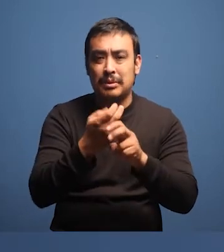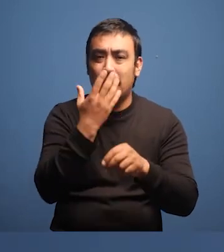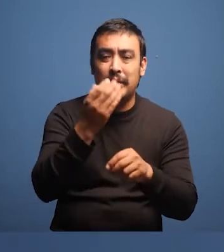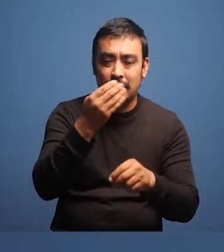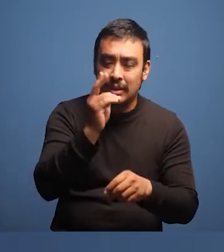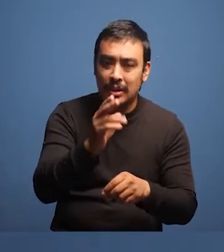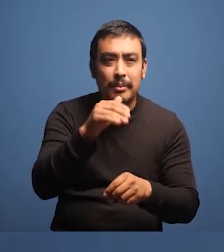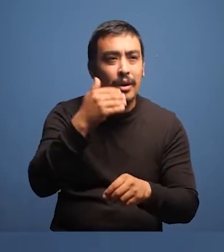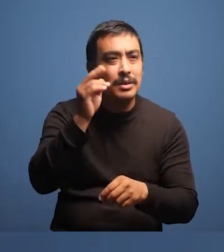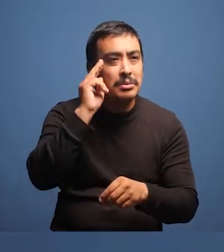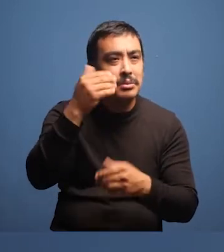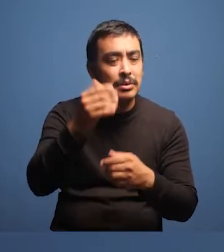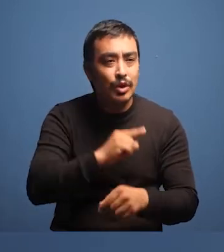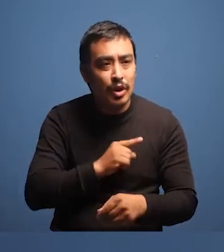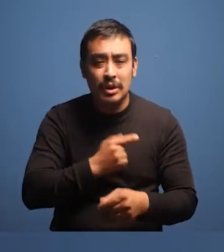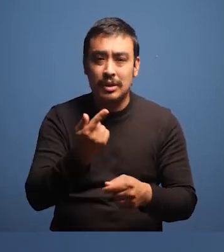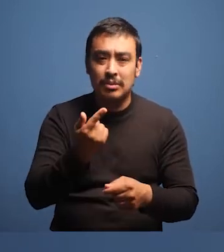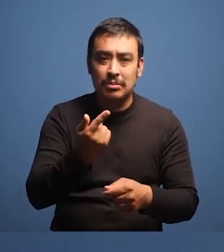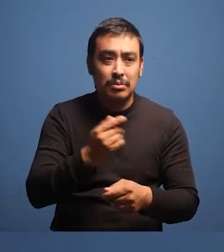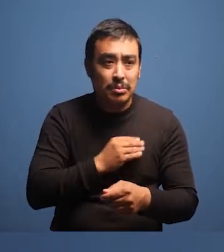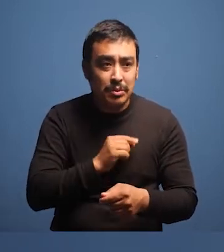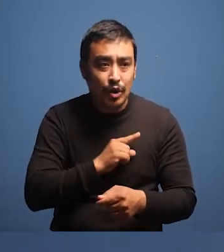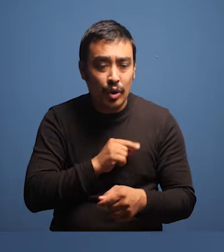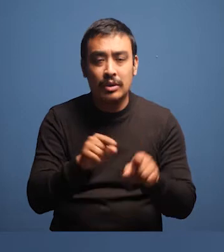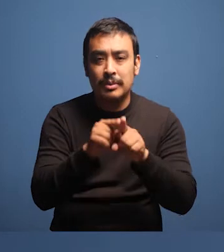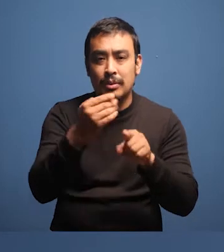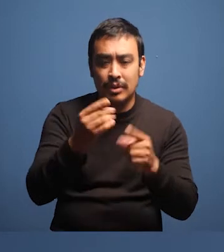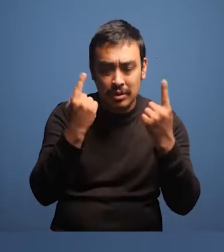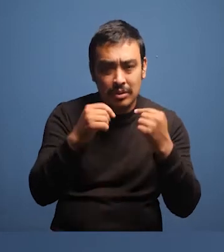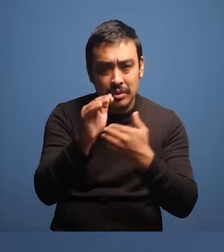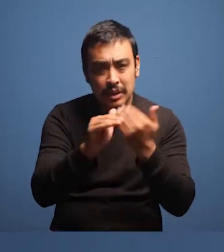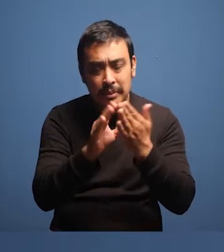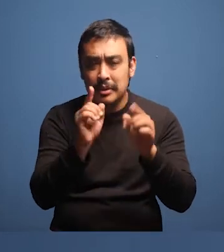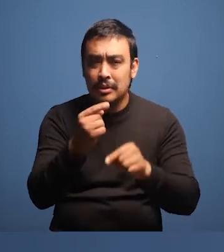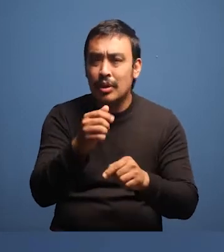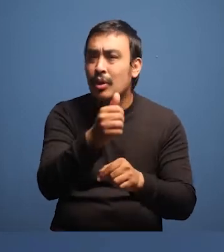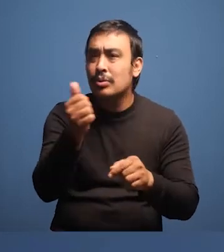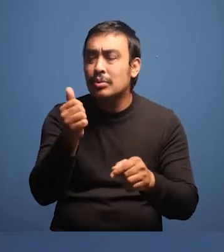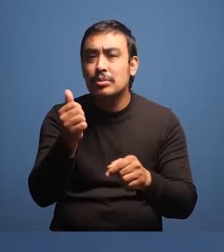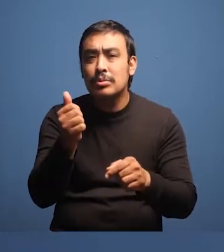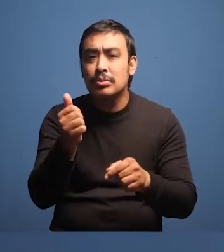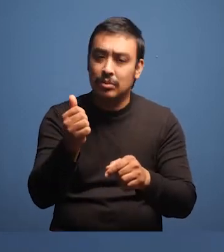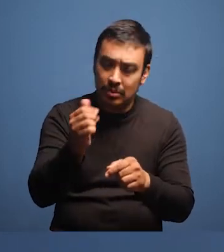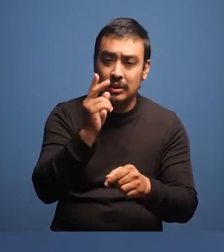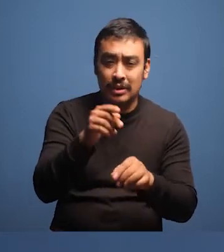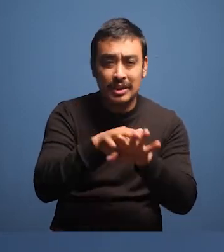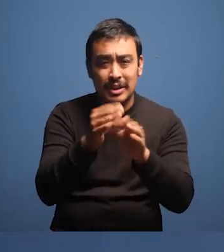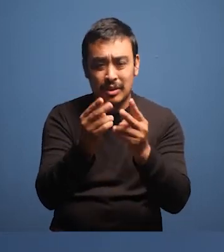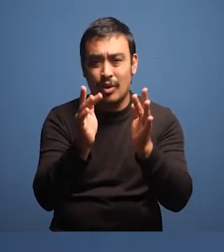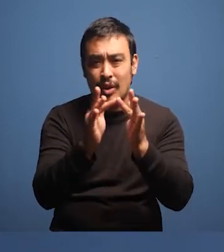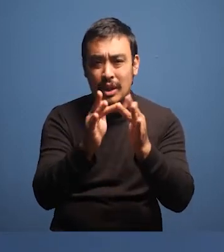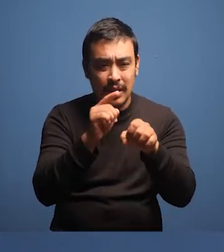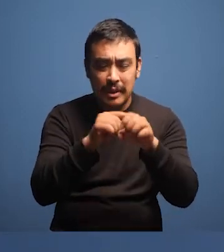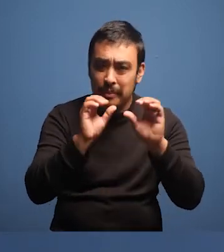उसलाई पछिसम्म पनि फियर हुने एङ्जाइटी हुने चाहिँ भइरहेको हुन्छ भने फिजिकली पनि हेर्ने भयो भने चाहिँ अर्को भनेको मेन चाहिँ मोस्टली धेरै अनलाइनमा टाइम स्पेन्ड